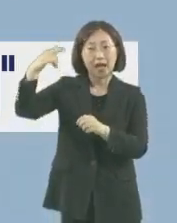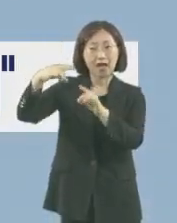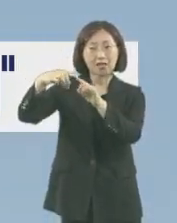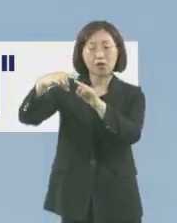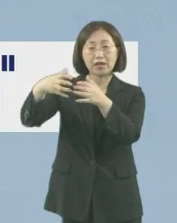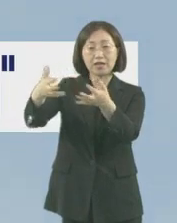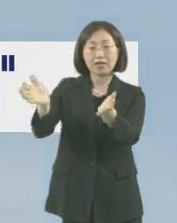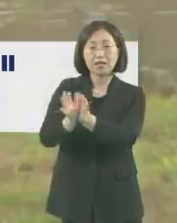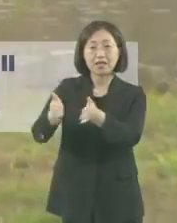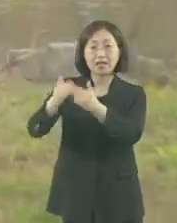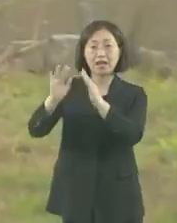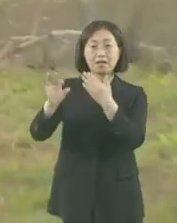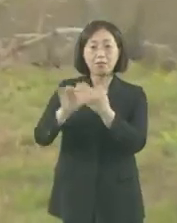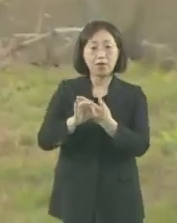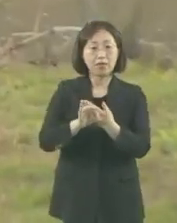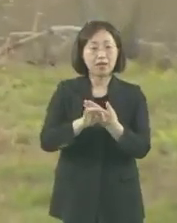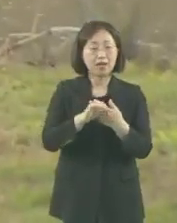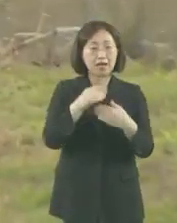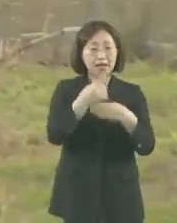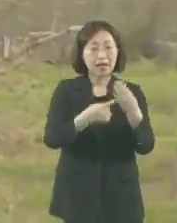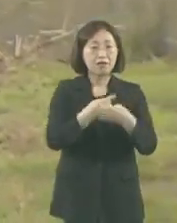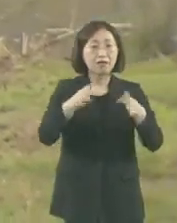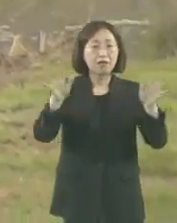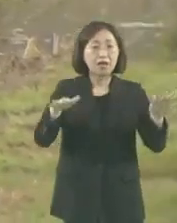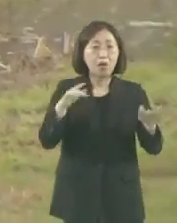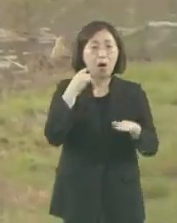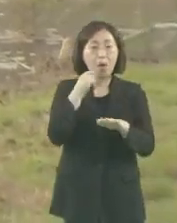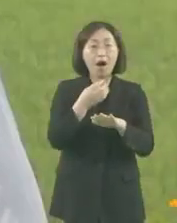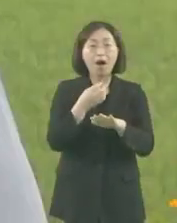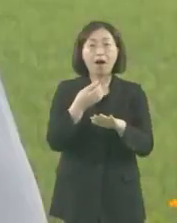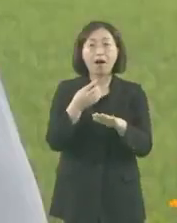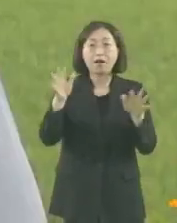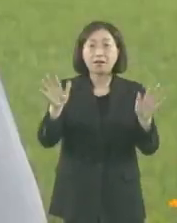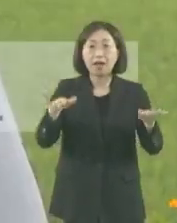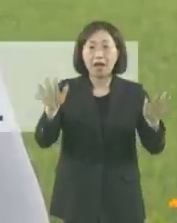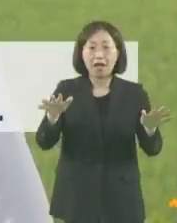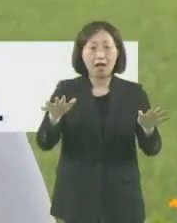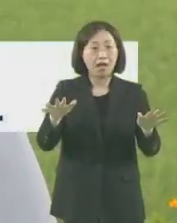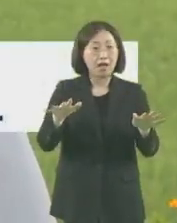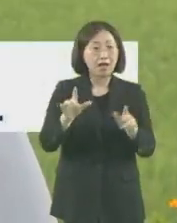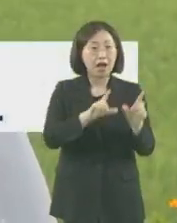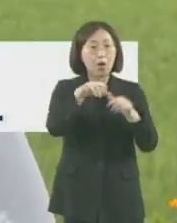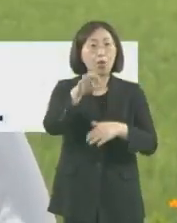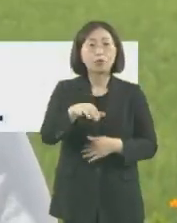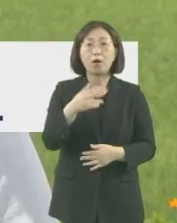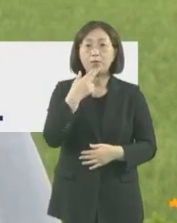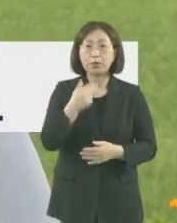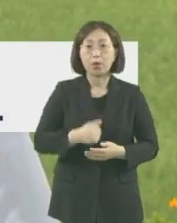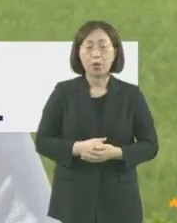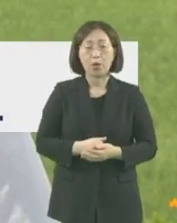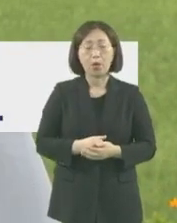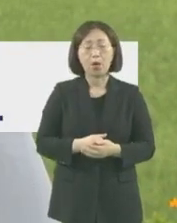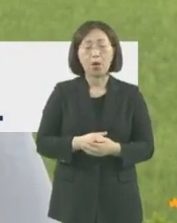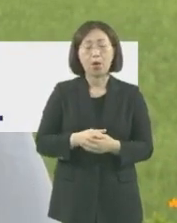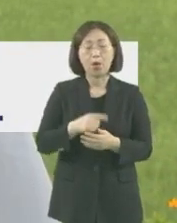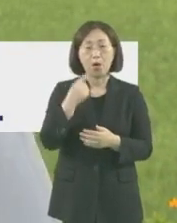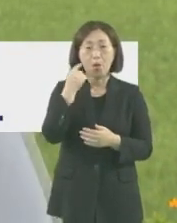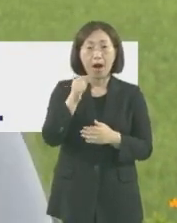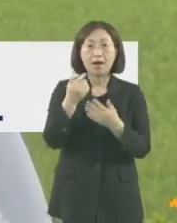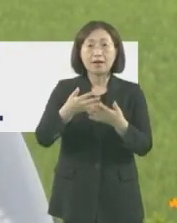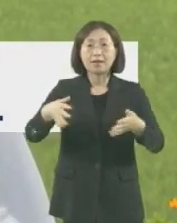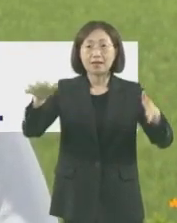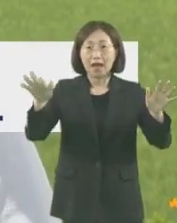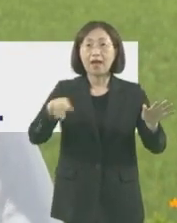철새와 황새들은 낙원을 잃게 됩니다. 황새 서식지로서 아주 적합한 곳이고 실제로 번식을 하고